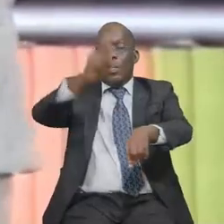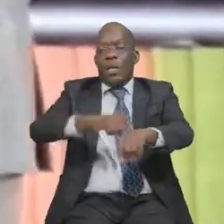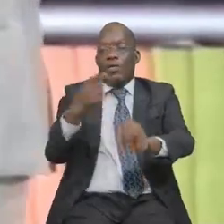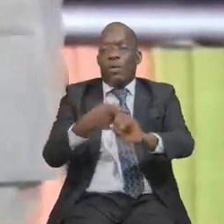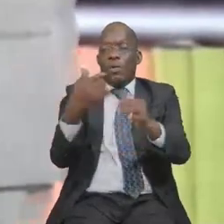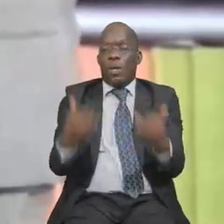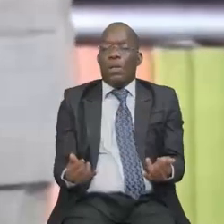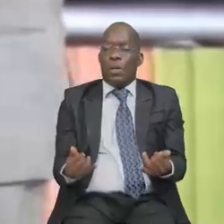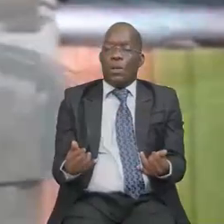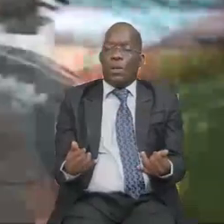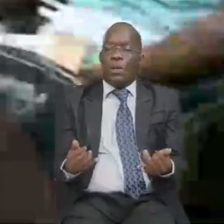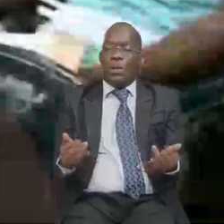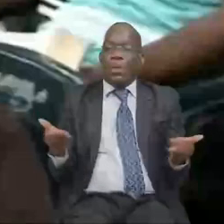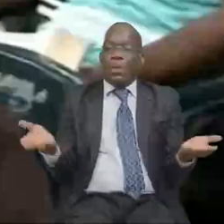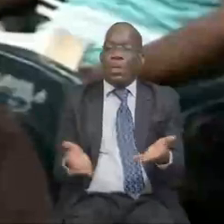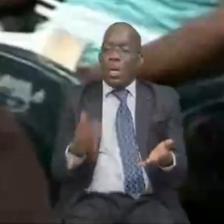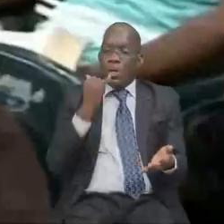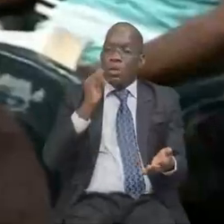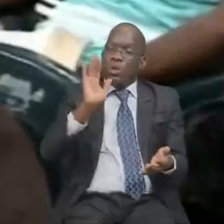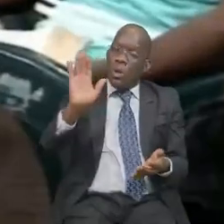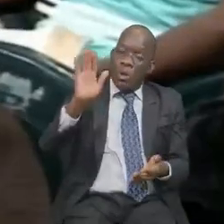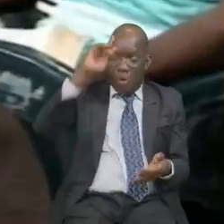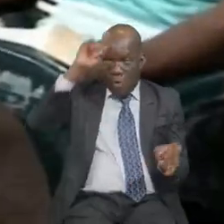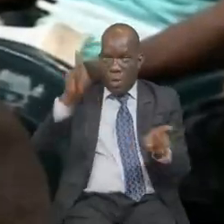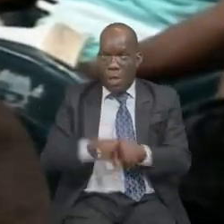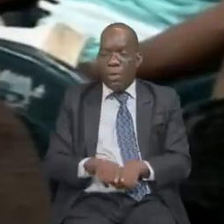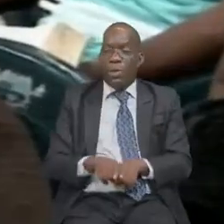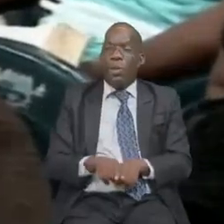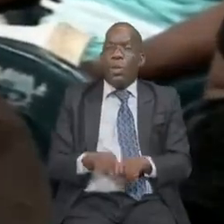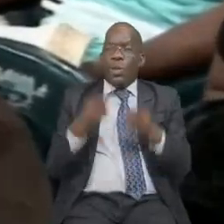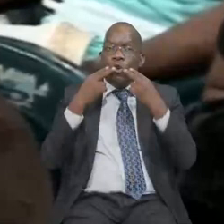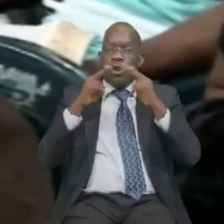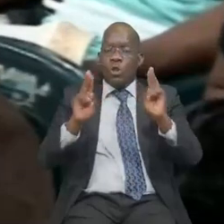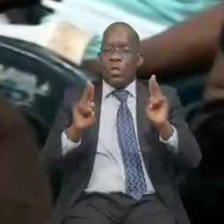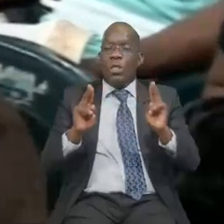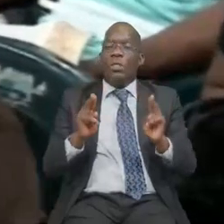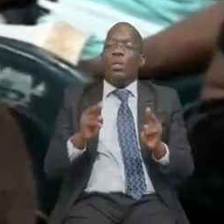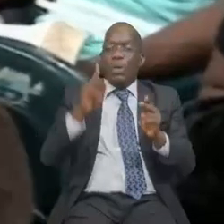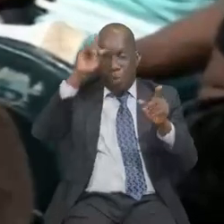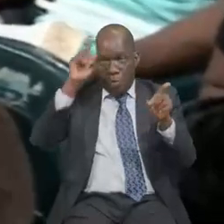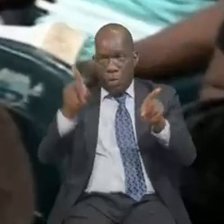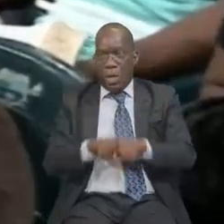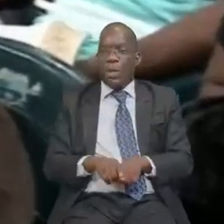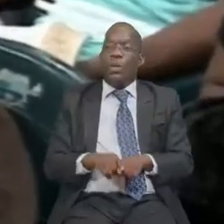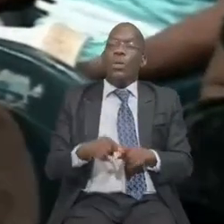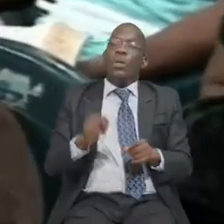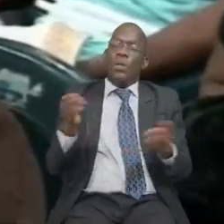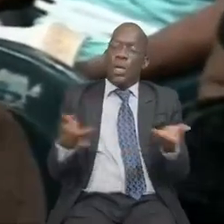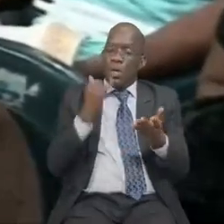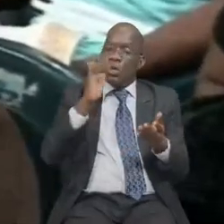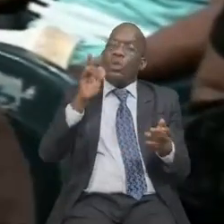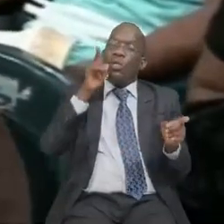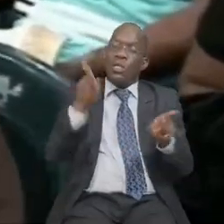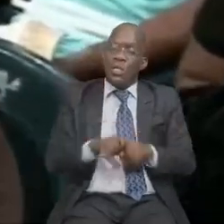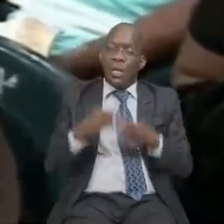Et voici ton frère, un frère innocent. Voici ta soeur, soeur innocente. Peut-être qu'elle ne connaît pas tout